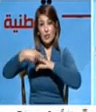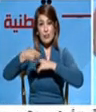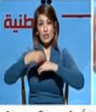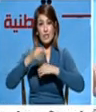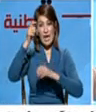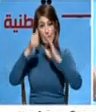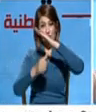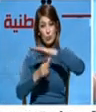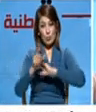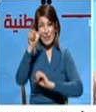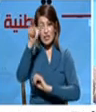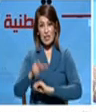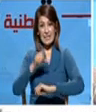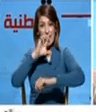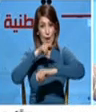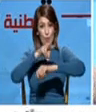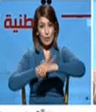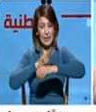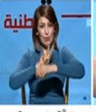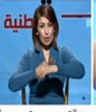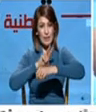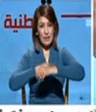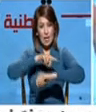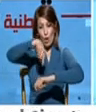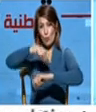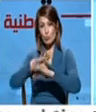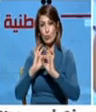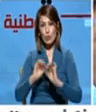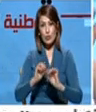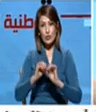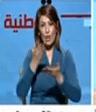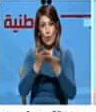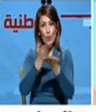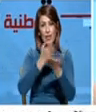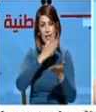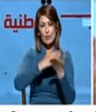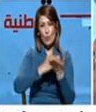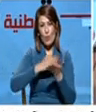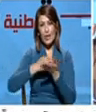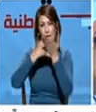وتقدم بال اه بال الاوراق والوثائق المطلوبه وفي نهايه المطاف قانونهم